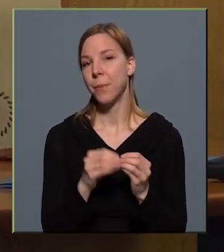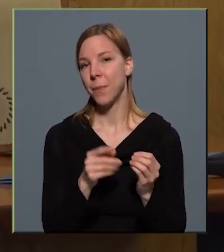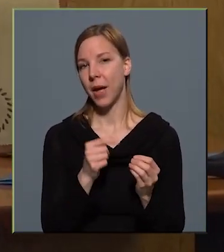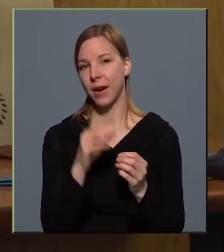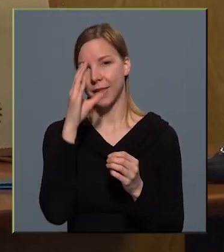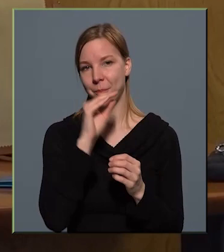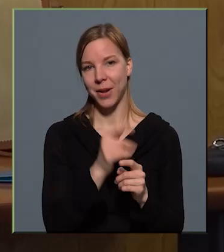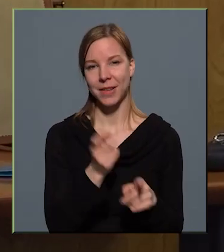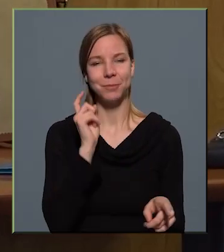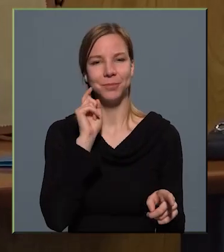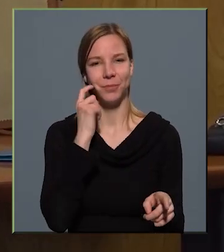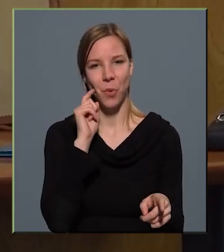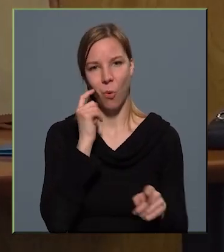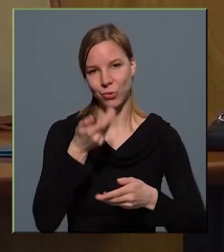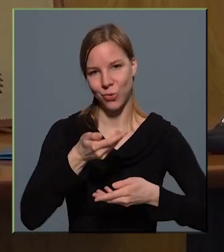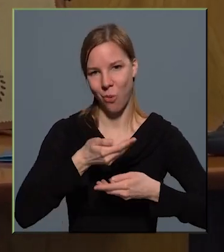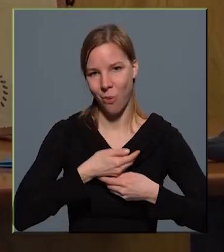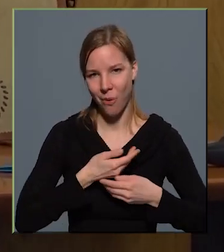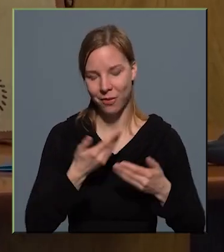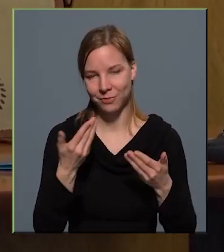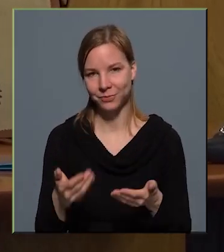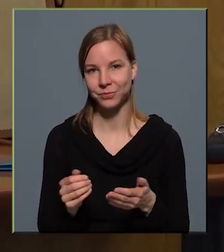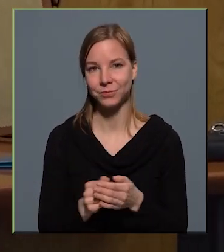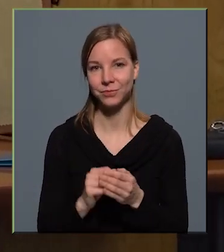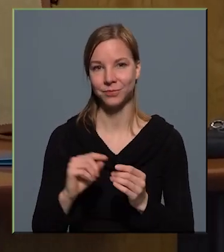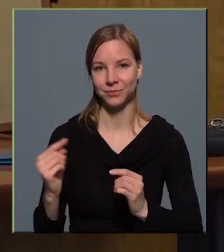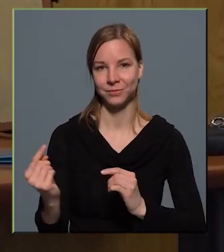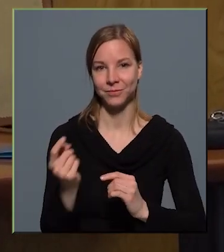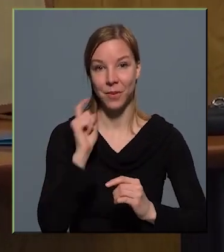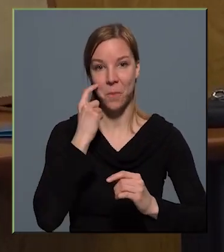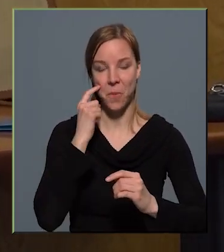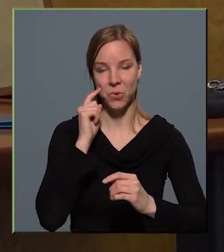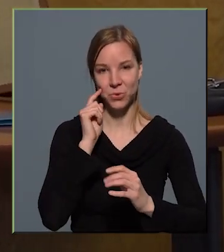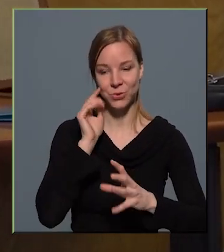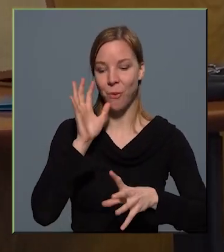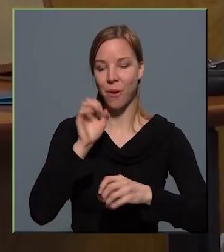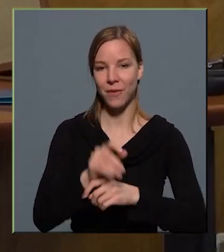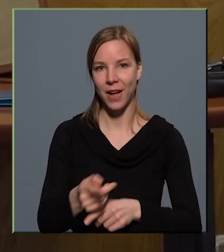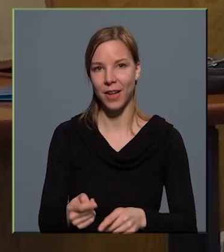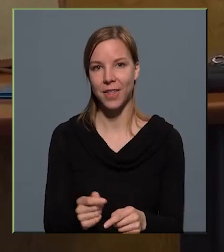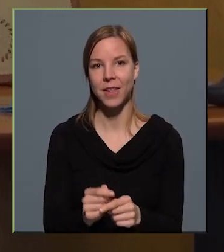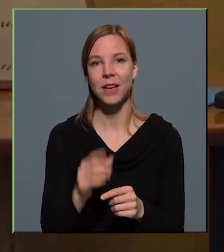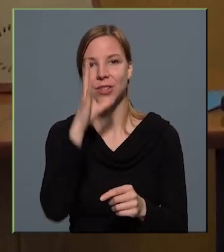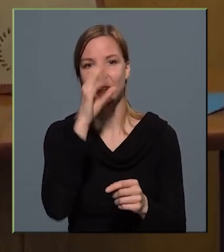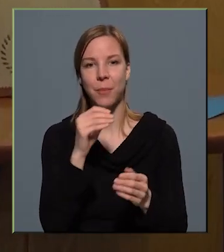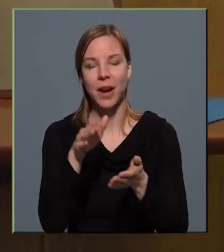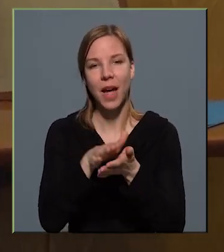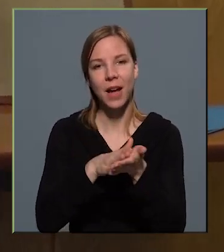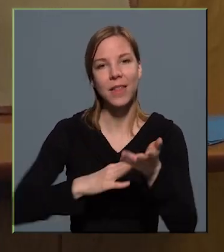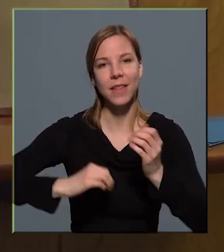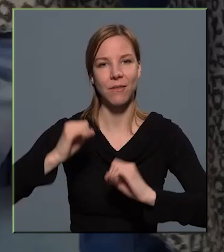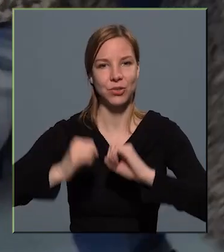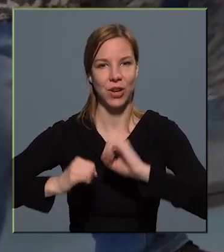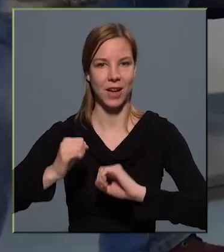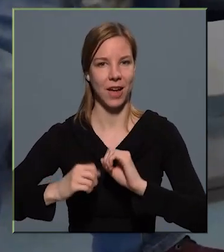embereknek mosolycsaja az arcára, egyértelmű, hogy megjön a mosolyválasz. És az emberek úgy kezdenek el viselkedni, hogy már